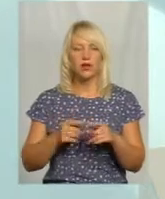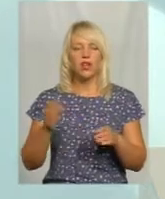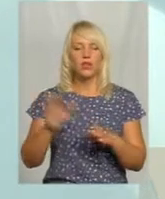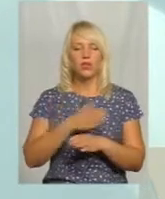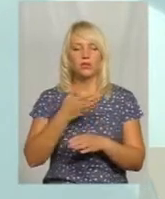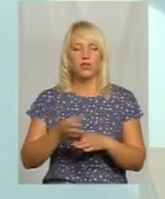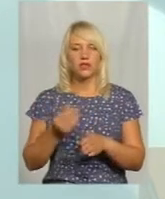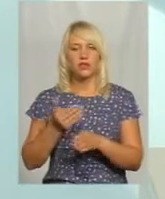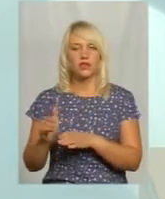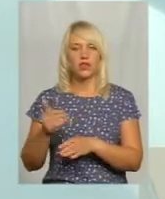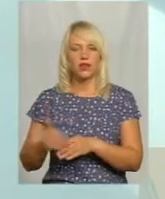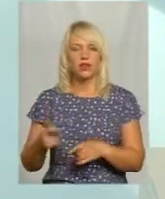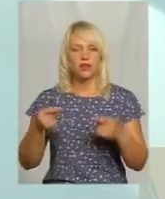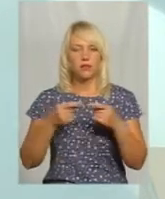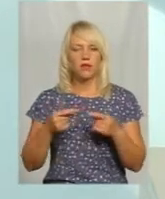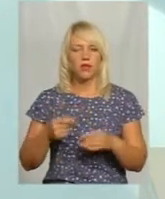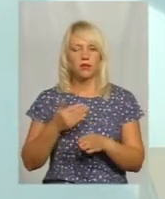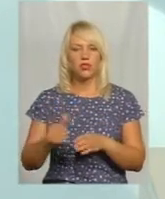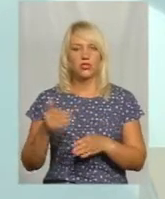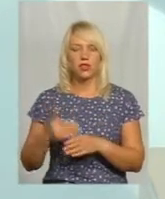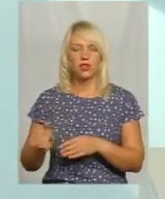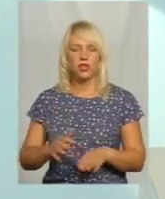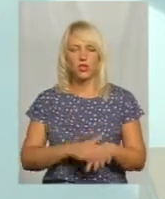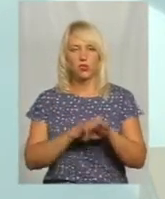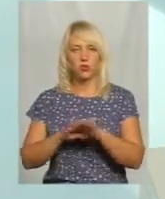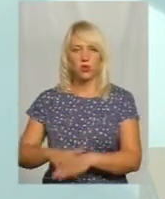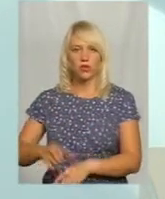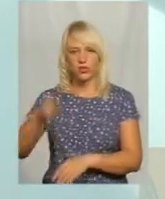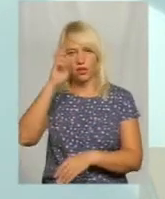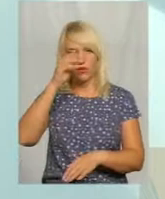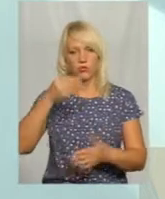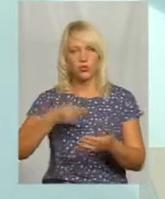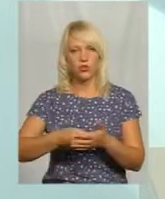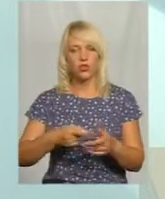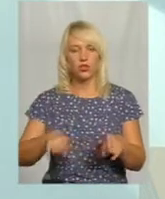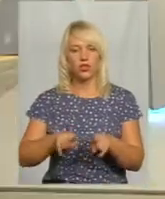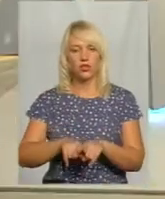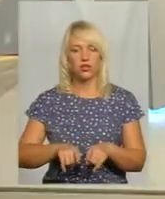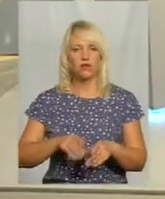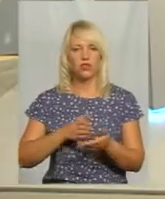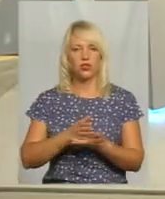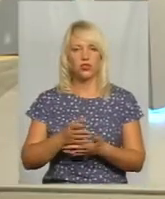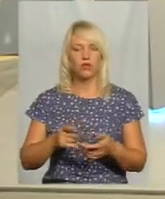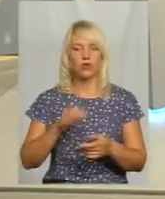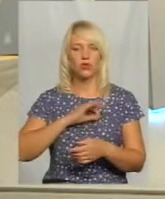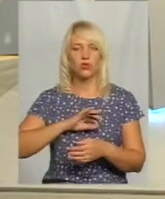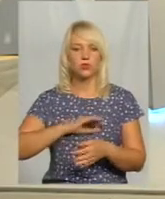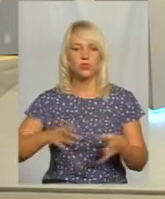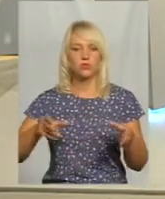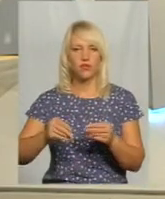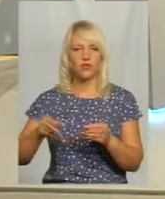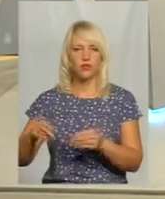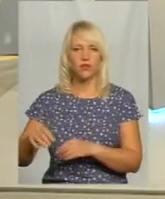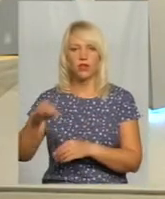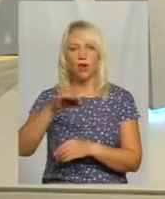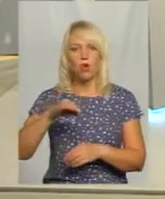виділяються певними частинами, приходять, надходять із державного бюджету. Рівно таким самим чином використовується і співфінансування обласних бюджетів.